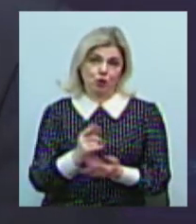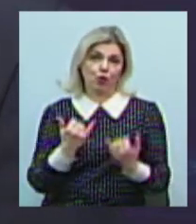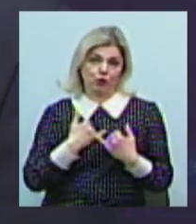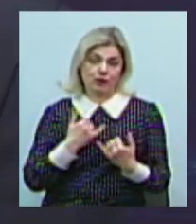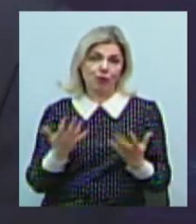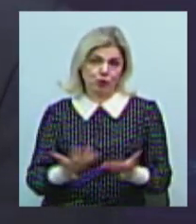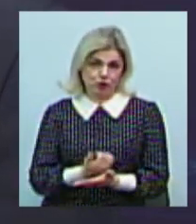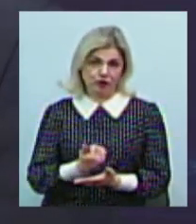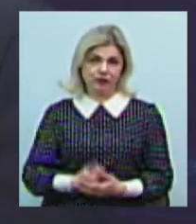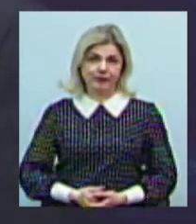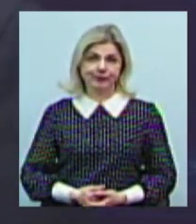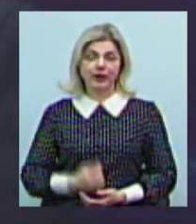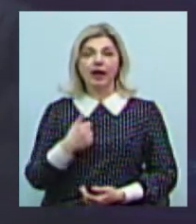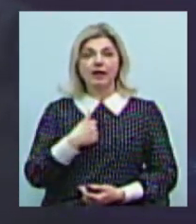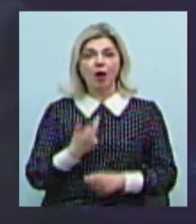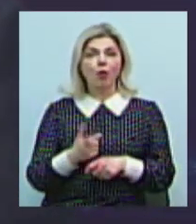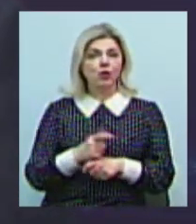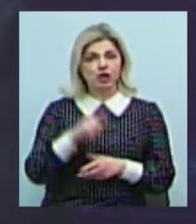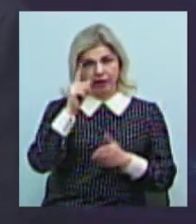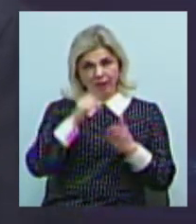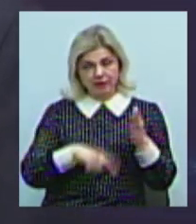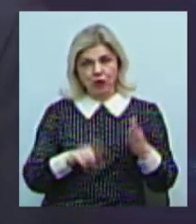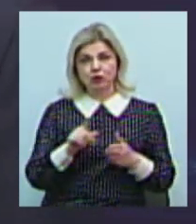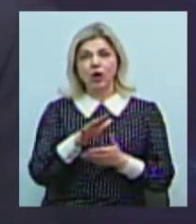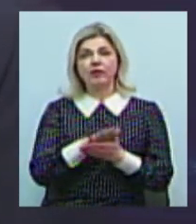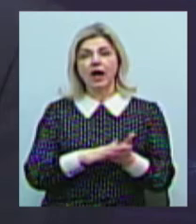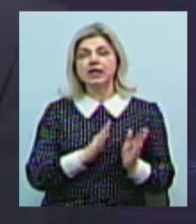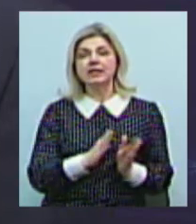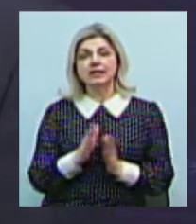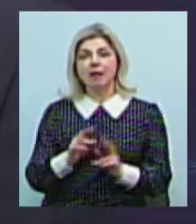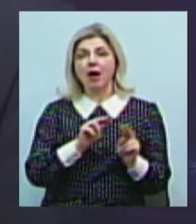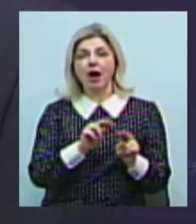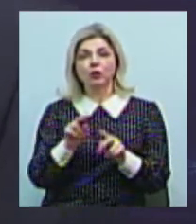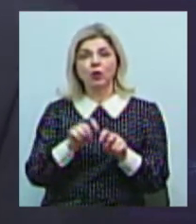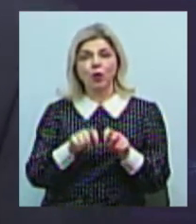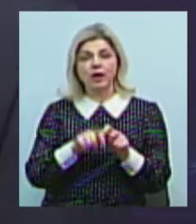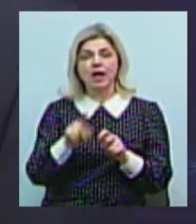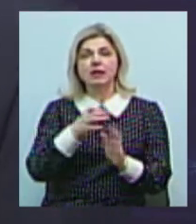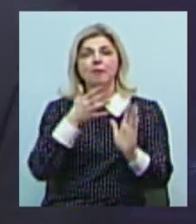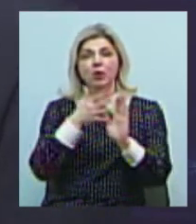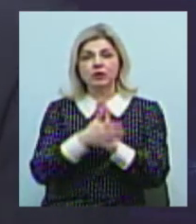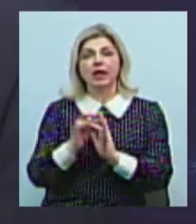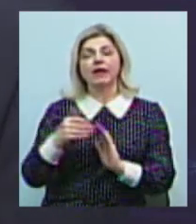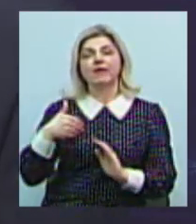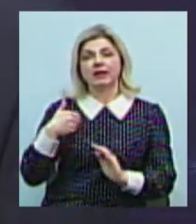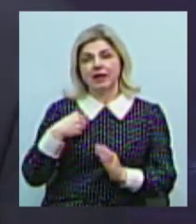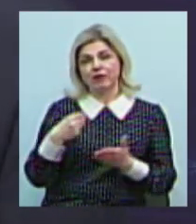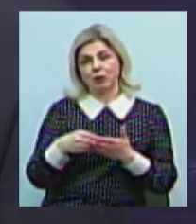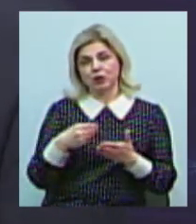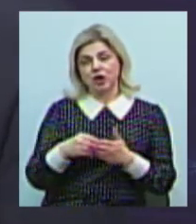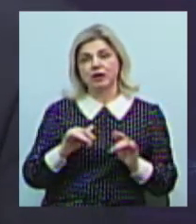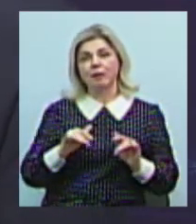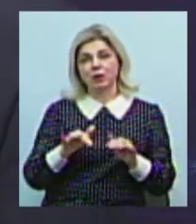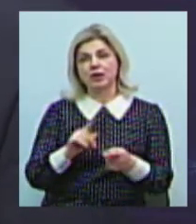получилось. Но я очень надеюсь, что дальше система контроля за прозрачностью и эффективностью бюджетного процесса это